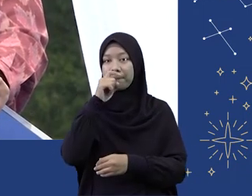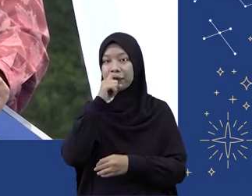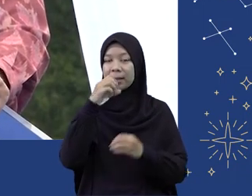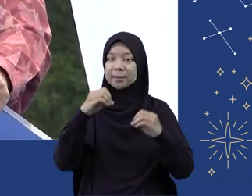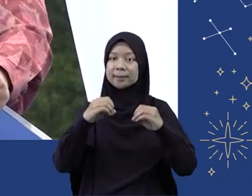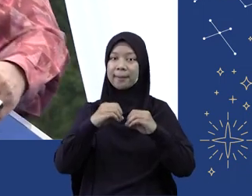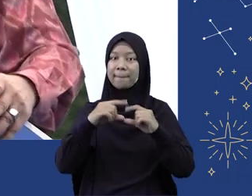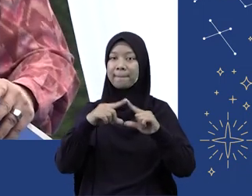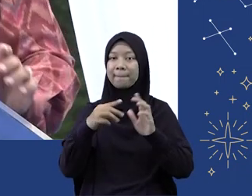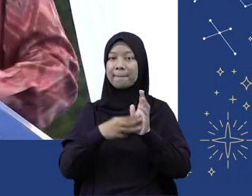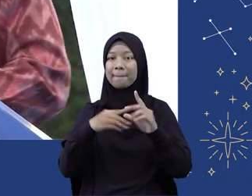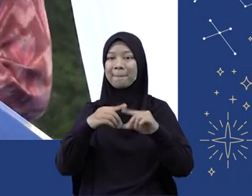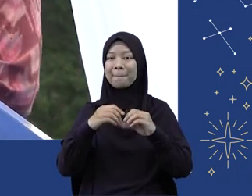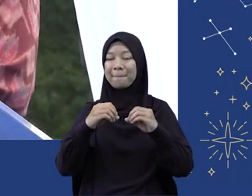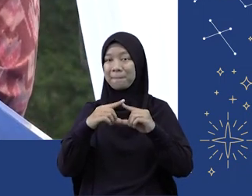Hidayat sebagai